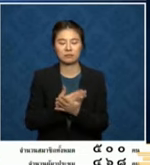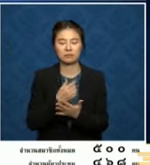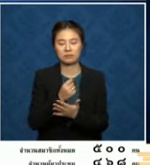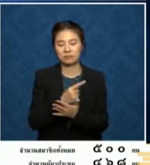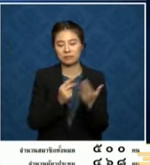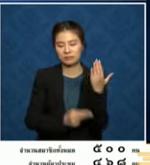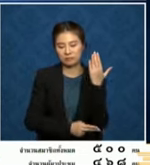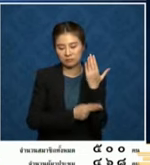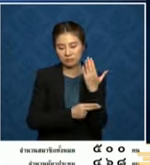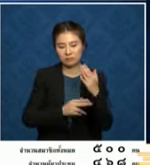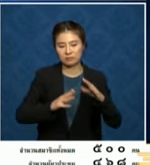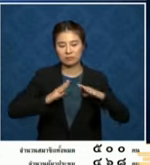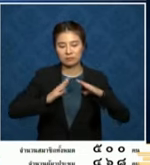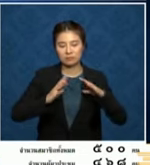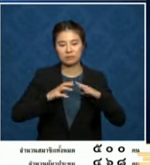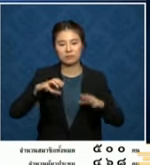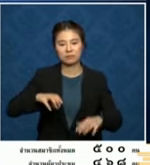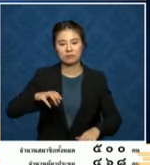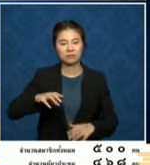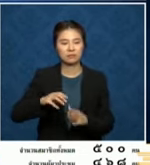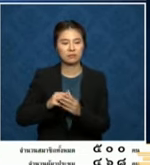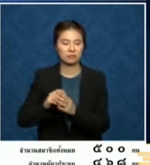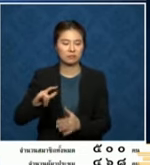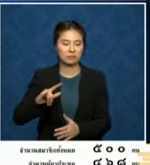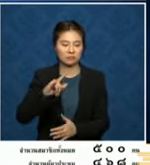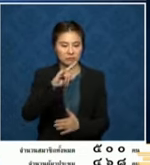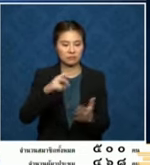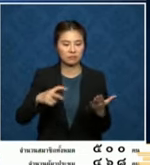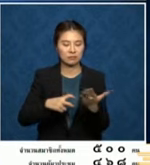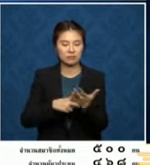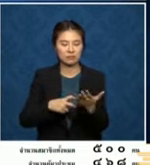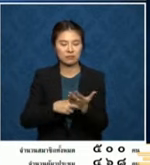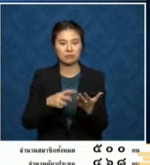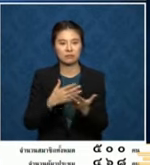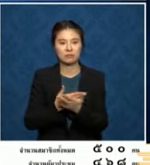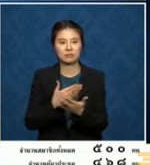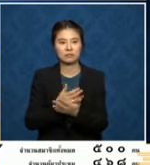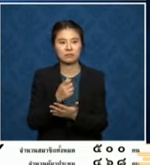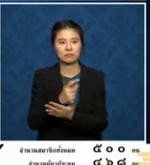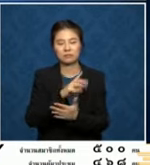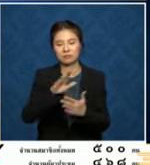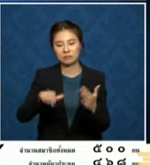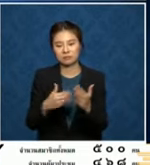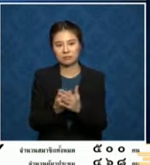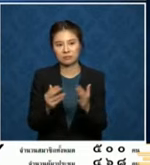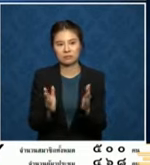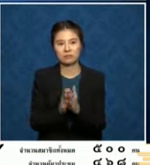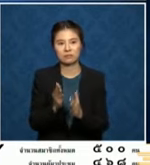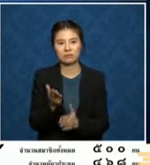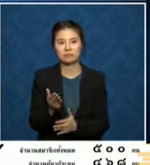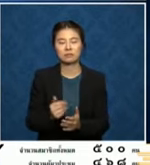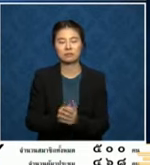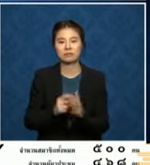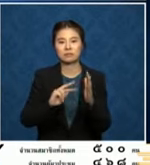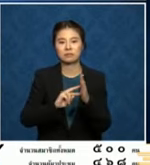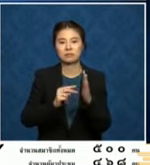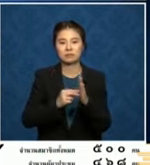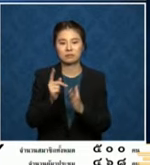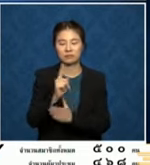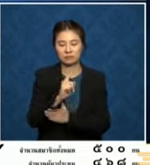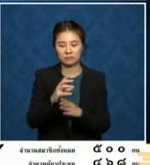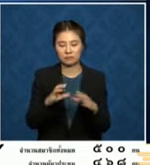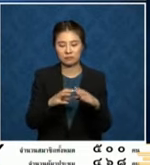าโดยสารเครื่องบินนะครับค่าอะไรต่างๆเนี่ยรวมกันนะครับอันนี้ก็หมายเหตุเสร็จคณ